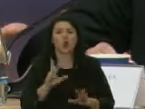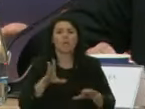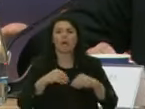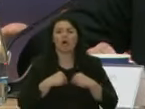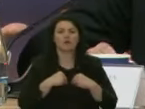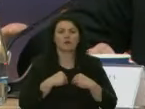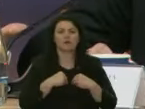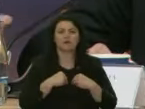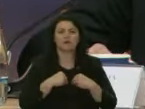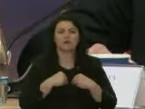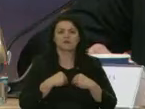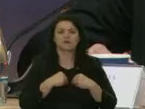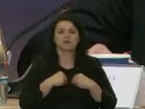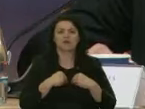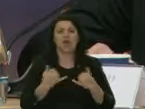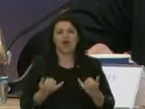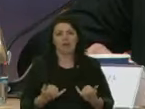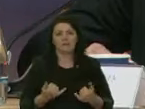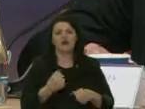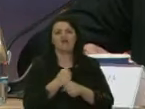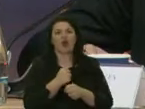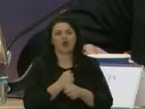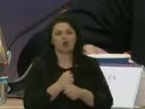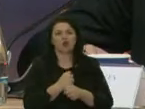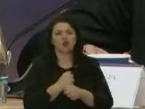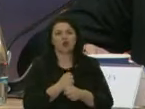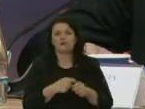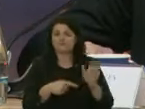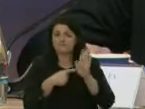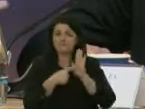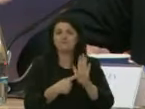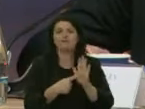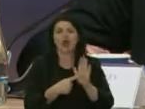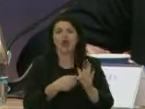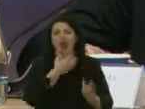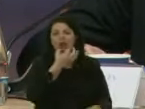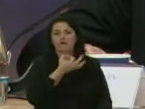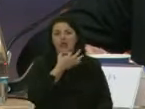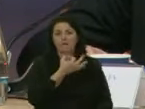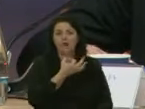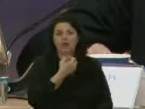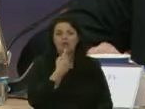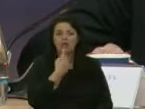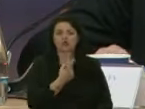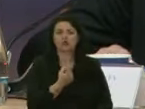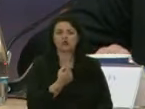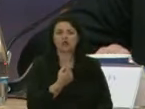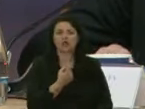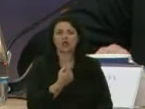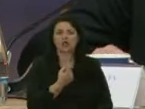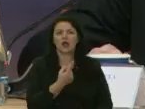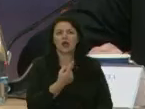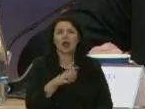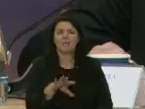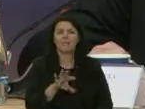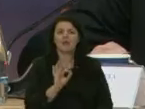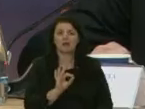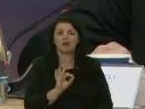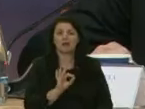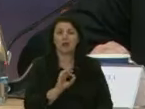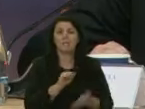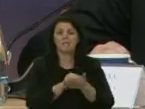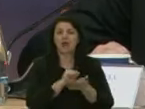accept. De aceea am făcut caz punctual din această afirmație pe care, repet, am regăsit-o și prin mass